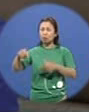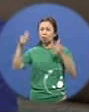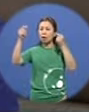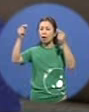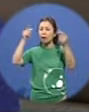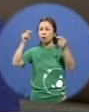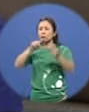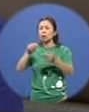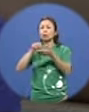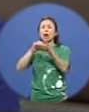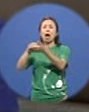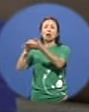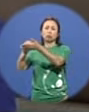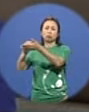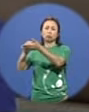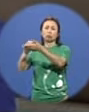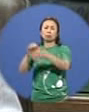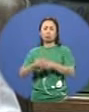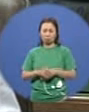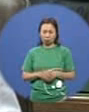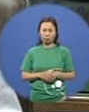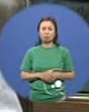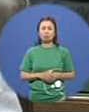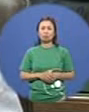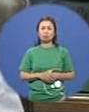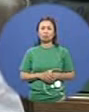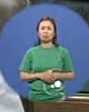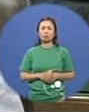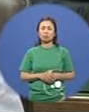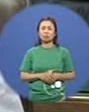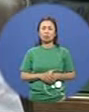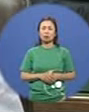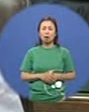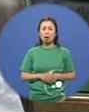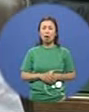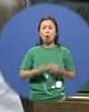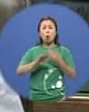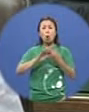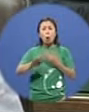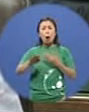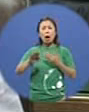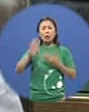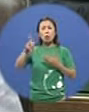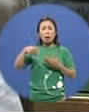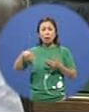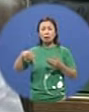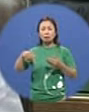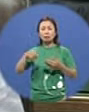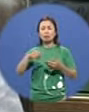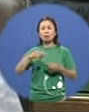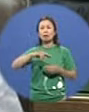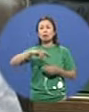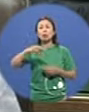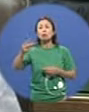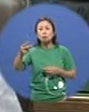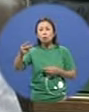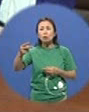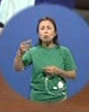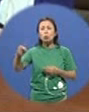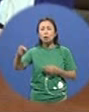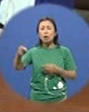ですねうんでそうするとねえ県外に行っちゃうと県外でそのまま就職してしまう人が多いんですね